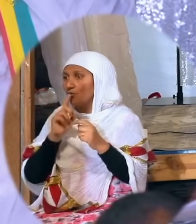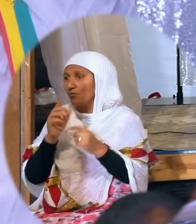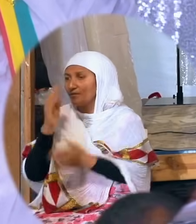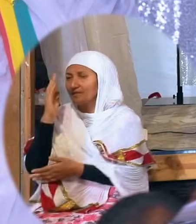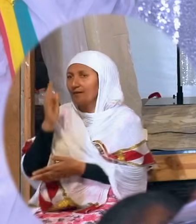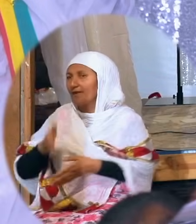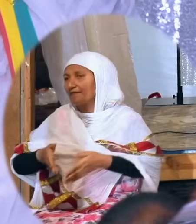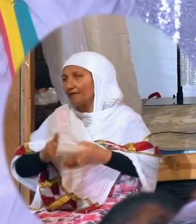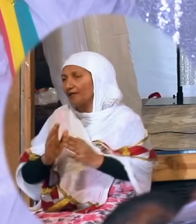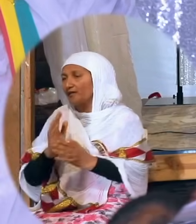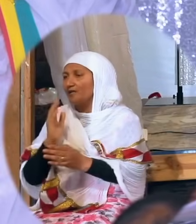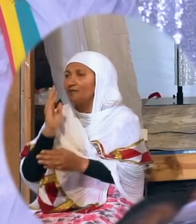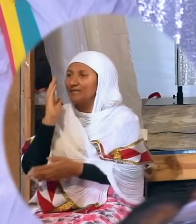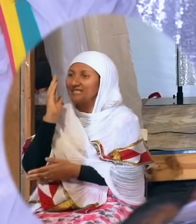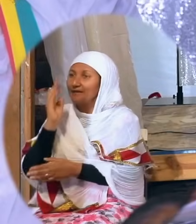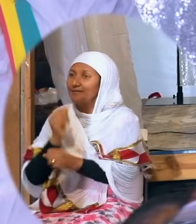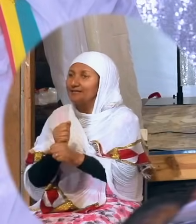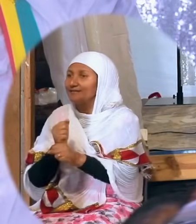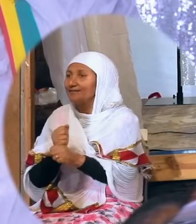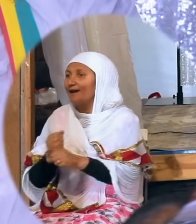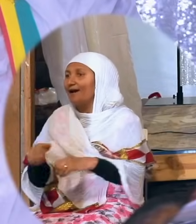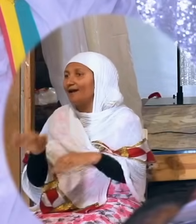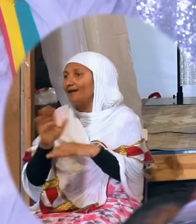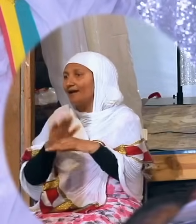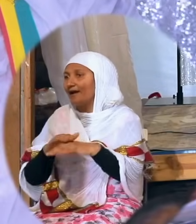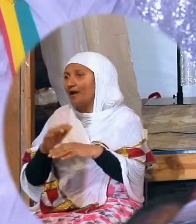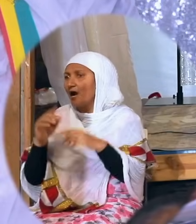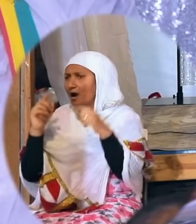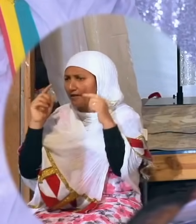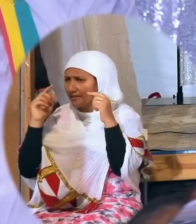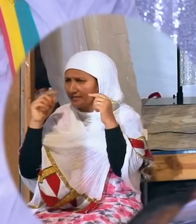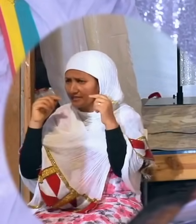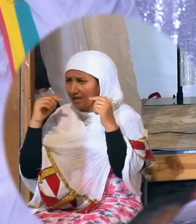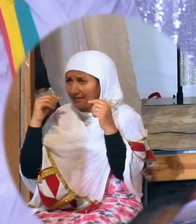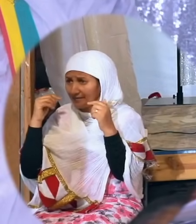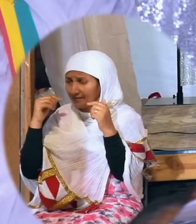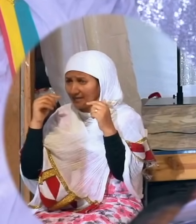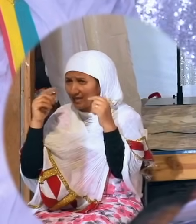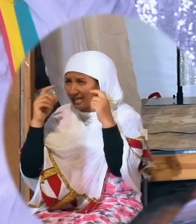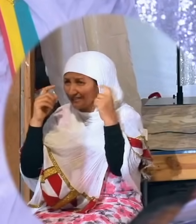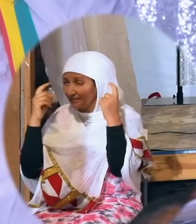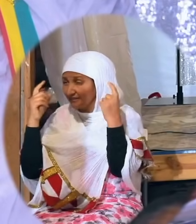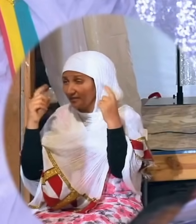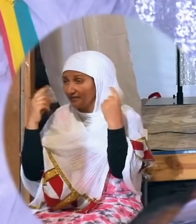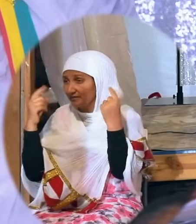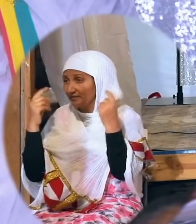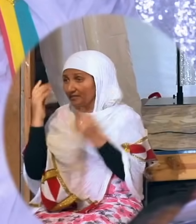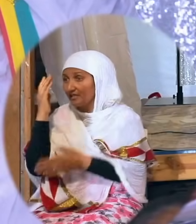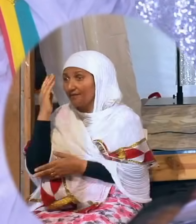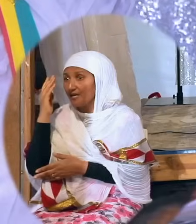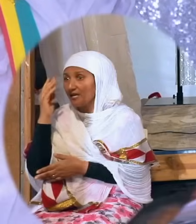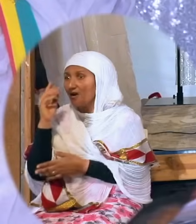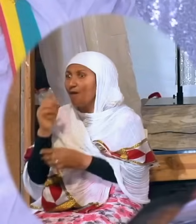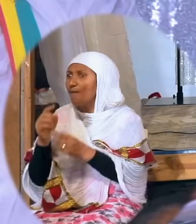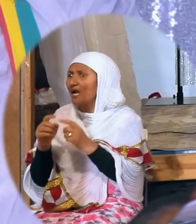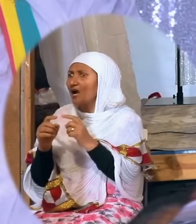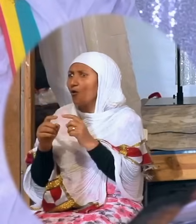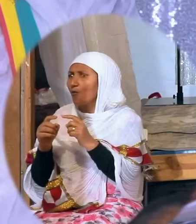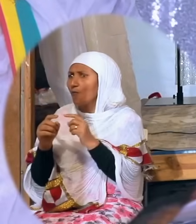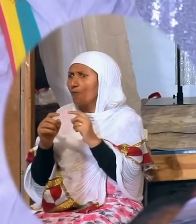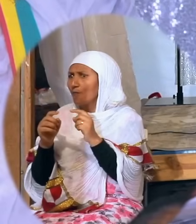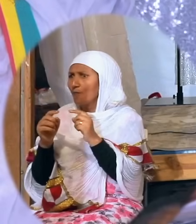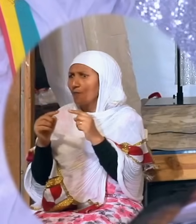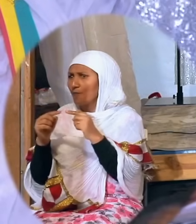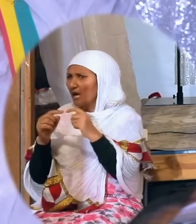ፈቃድ በእግዚአብሔር ሥራ ላይ አመጽ ነው። ኃጢአት በሙሉ የእግዚአብሔርን ፈቃድ መቃወም ሌላ ነገር የለው። በሐሳብም